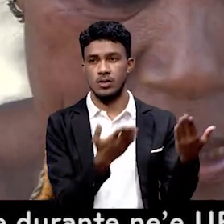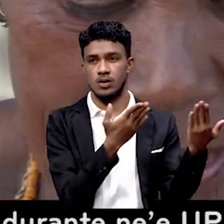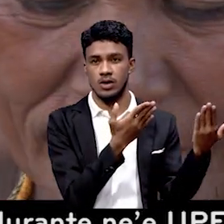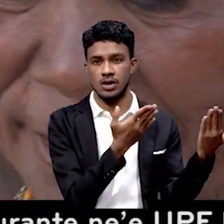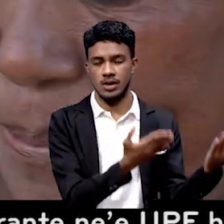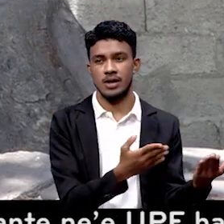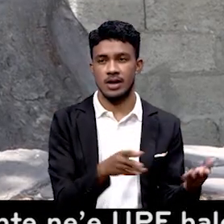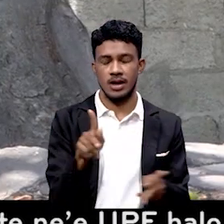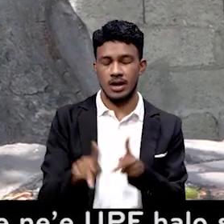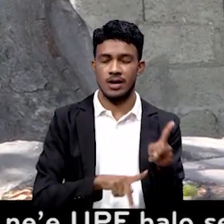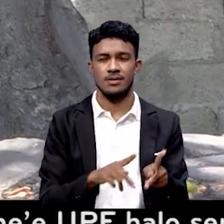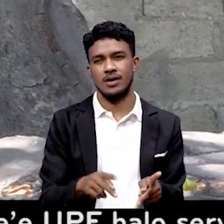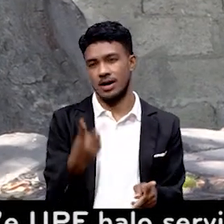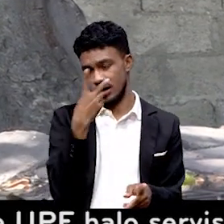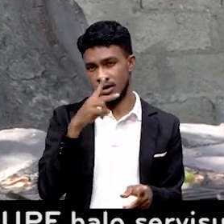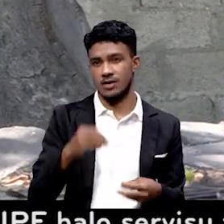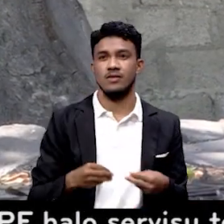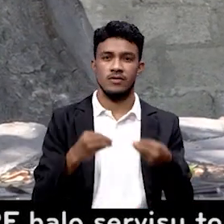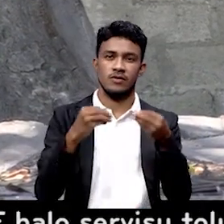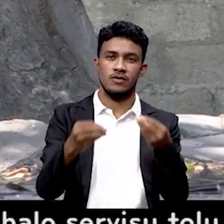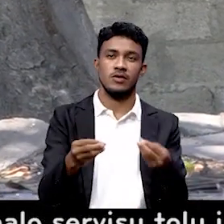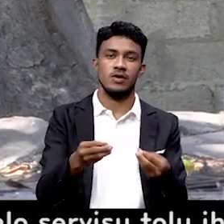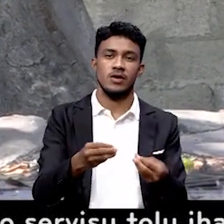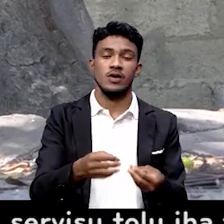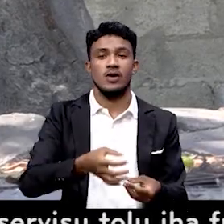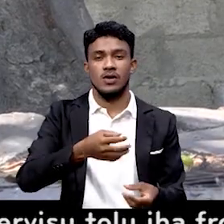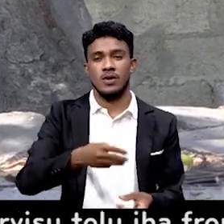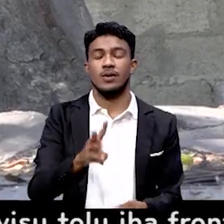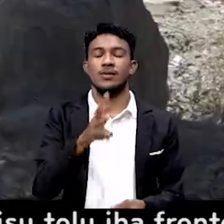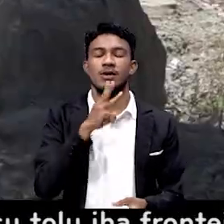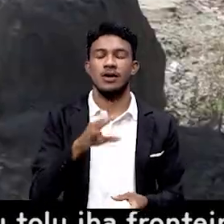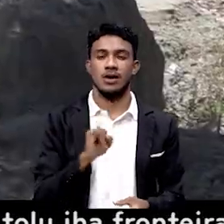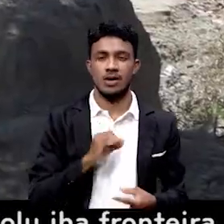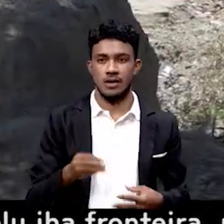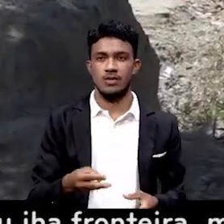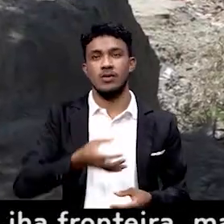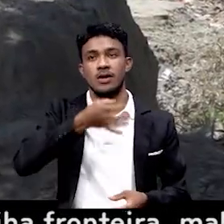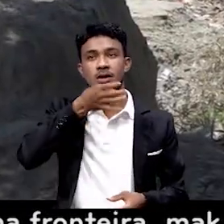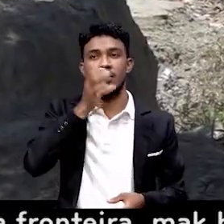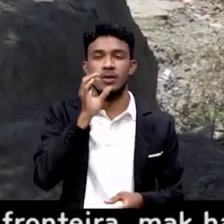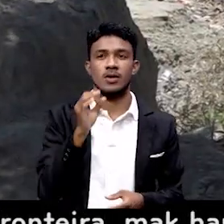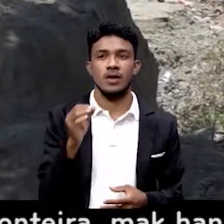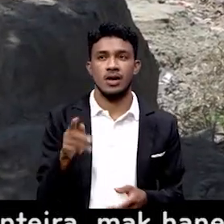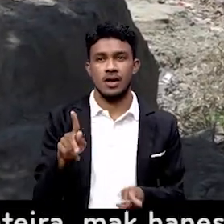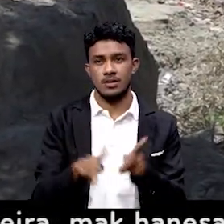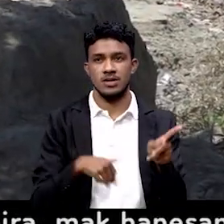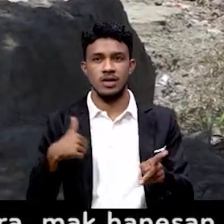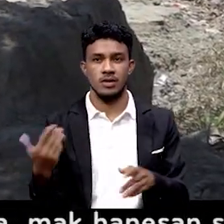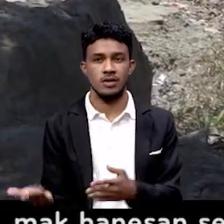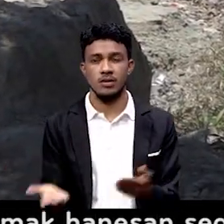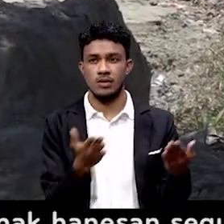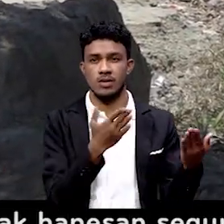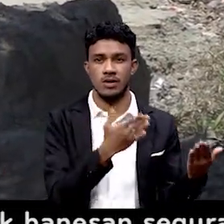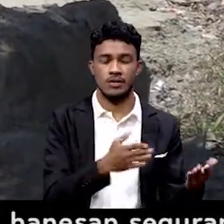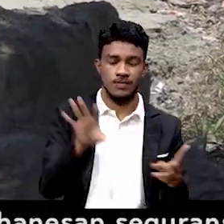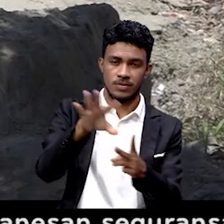kiri depan hi sirpoha ulai sira lo balun lori lata susbe patin